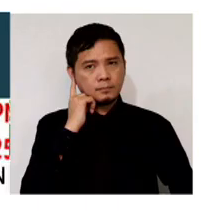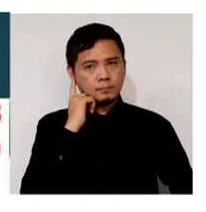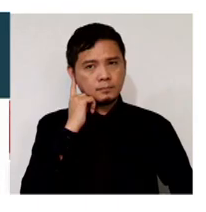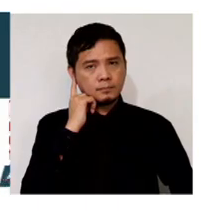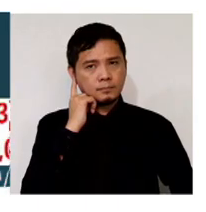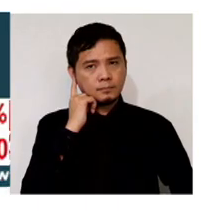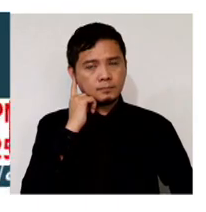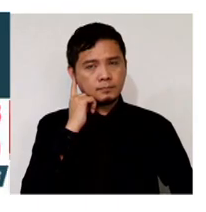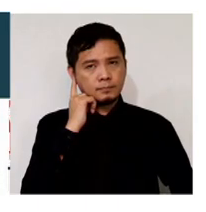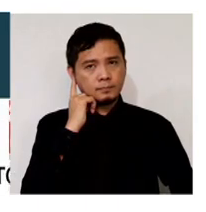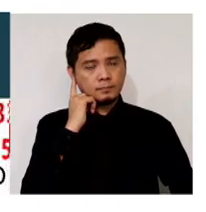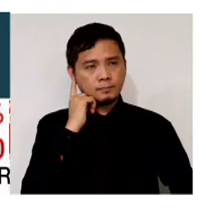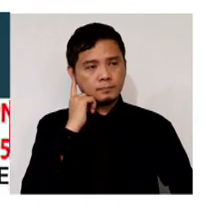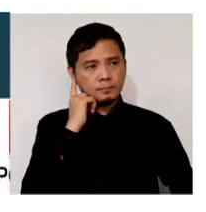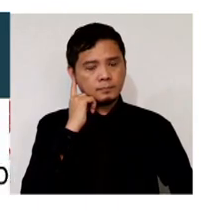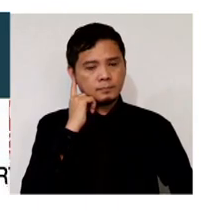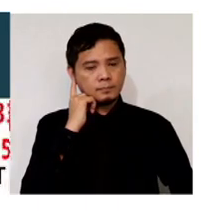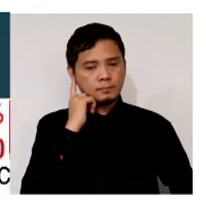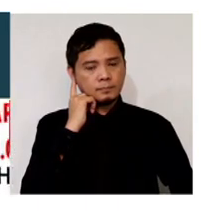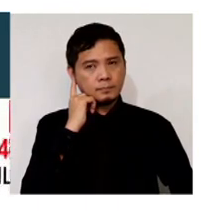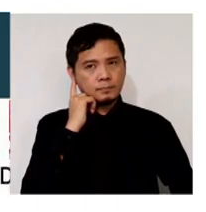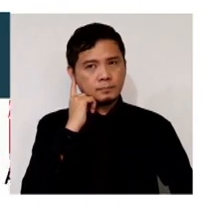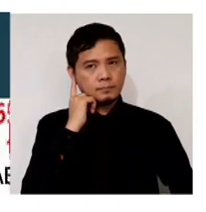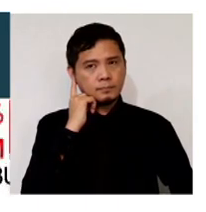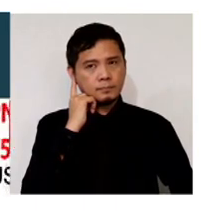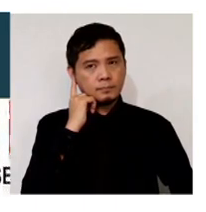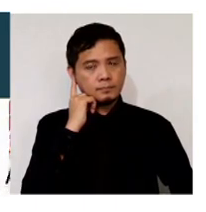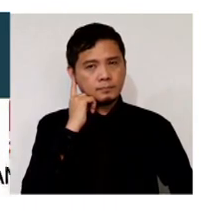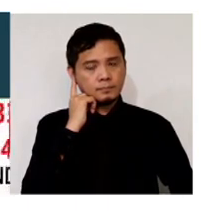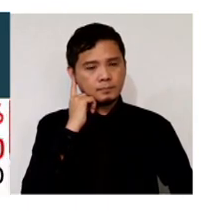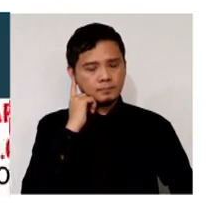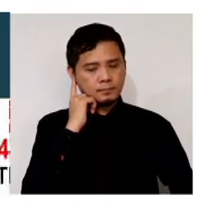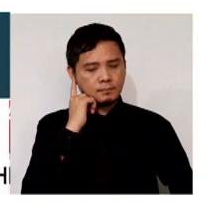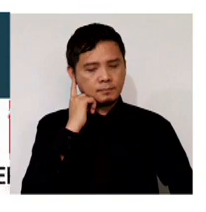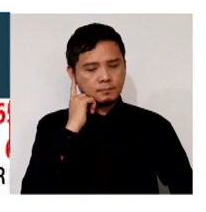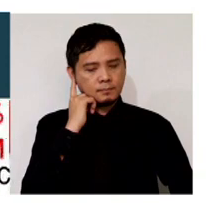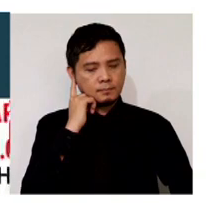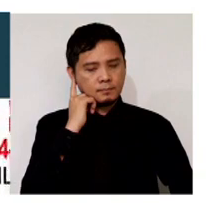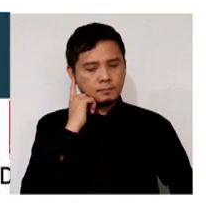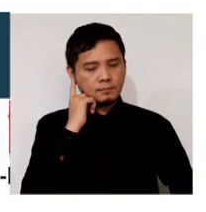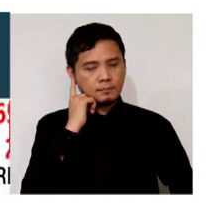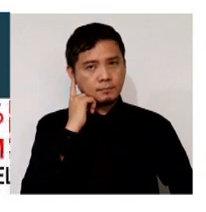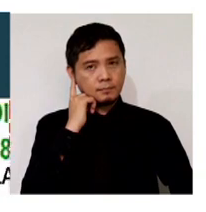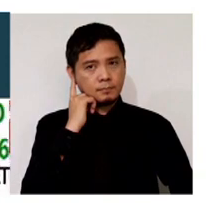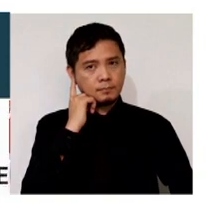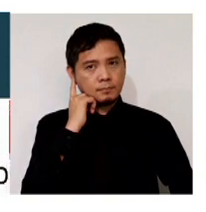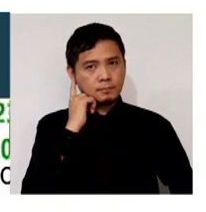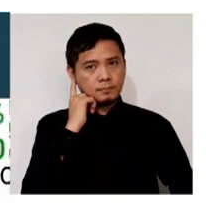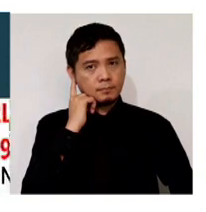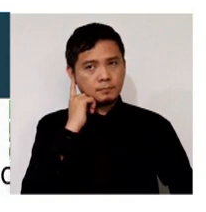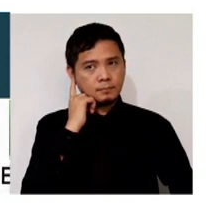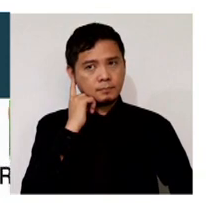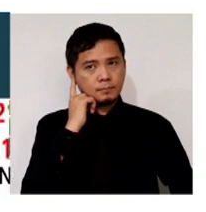by the bridge, I think that's what you said. Ito ba ay produkto ng ano po, illegal logging po ba ito or talagang